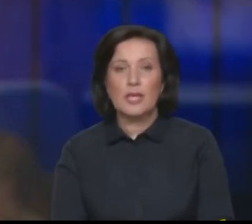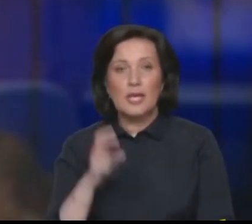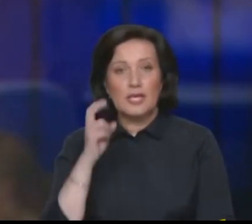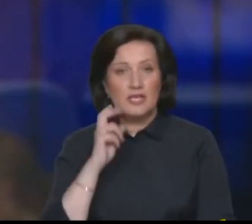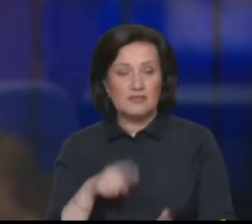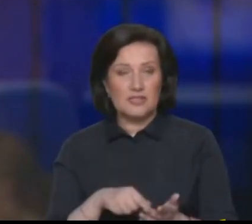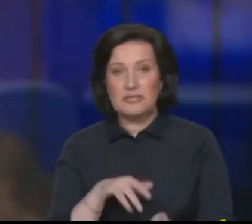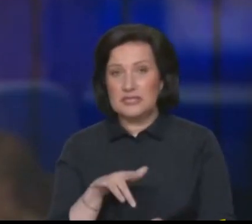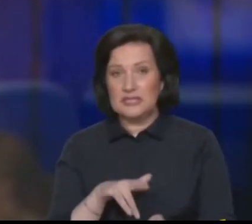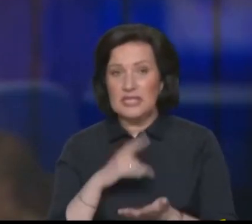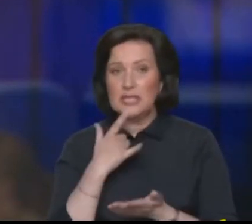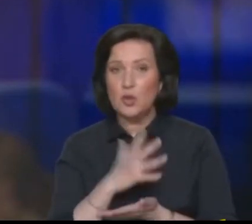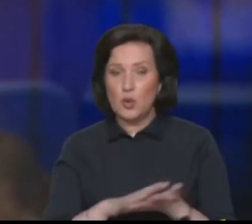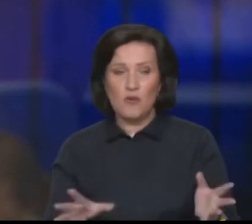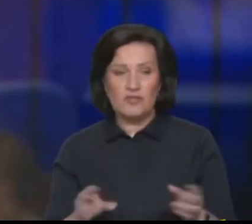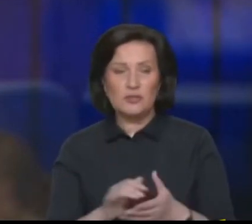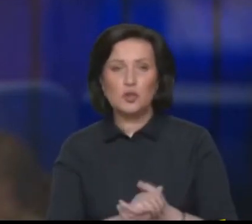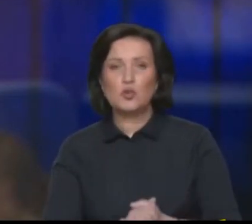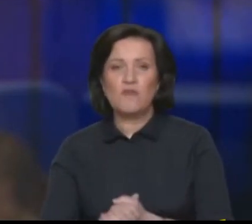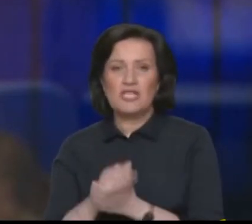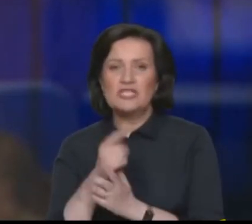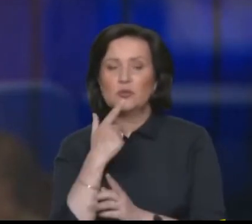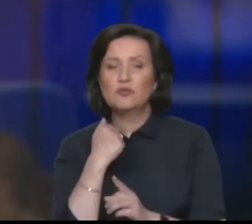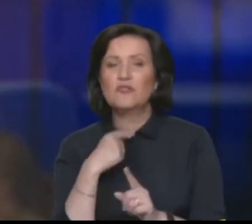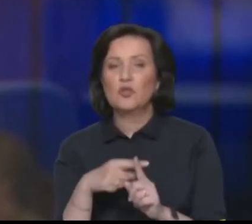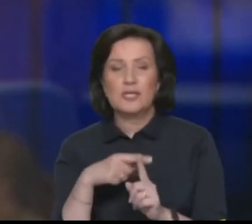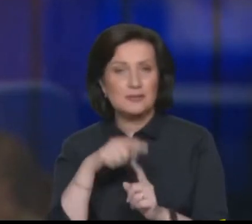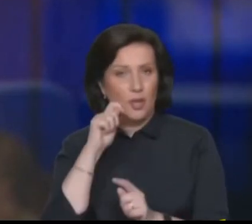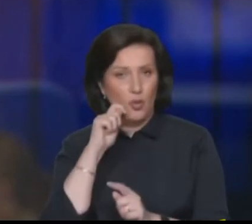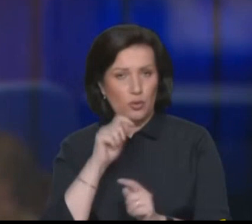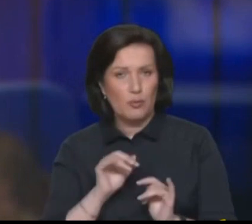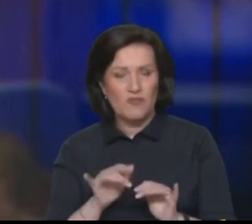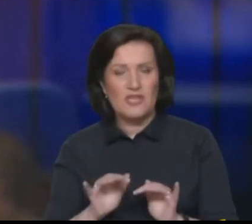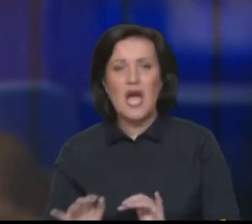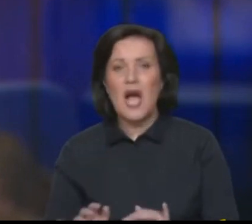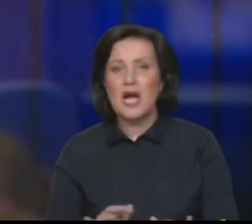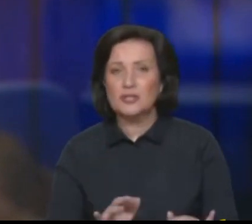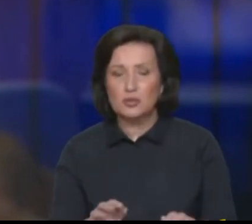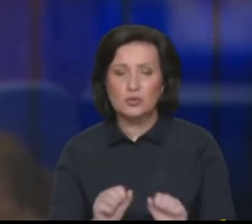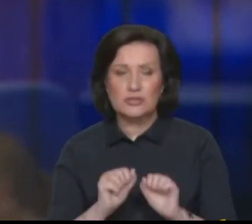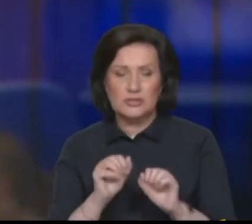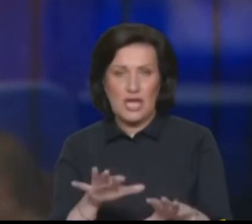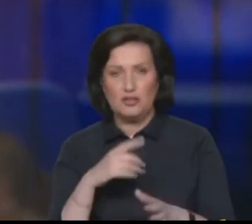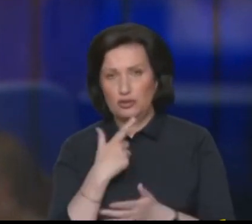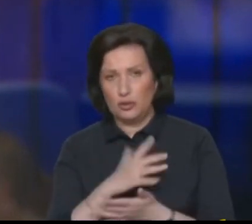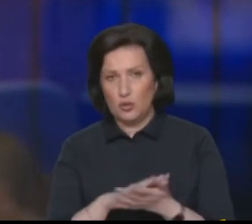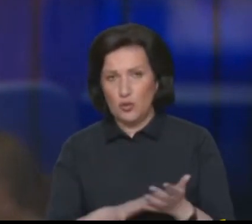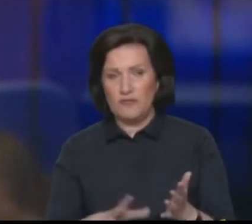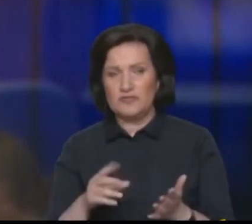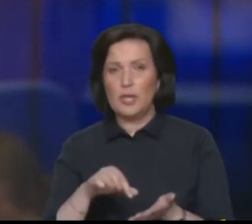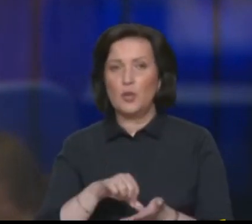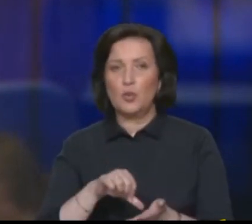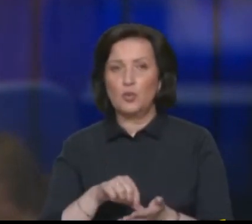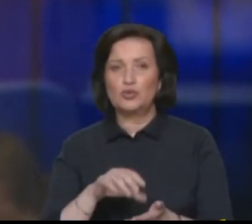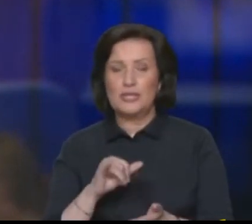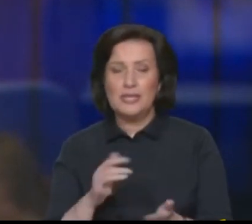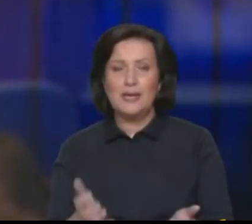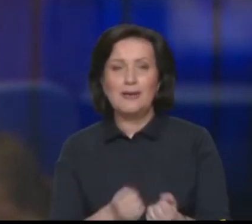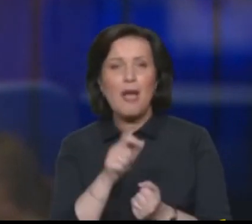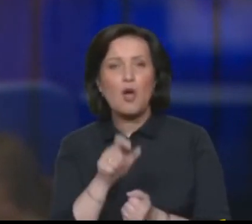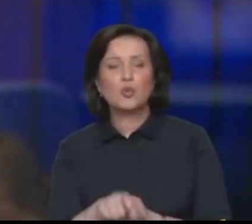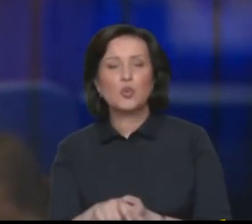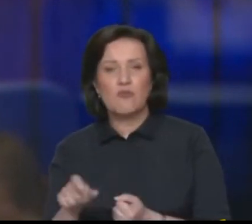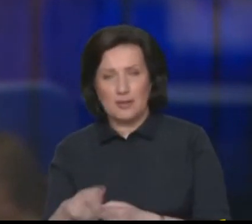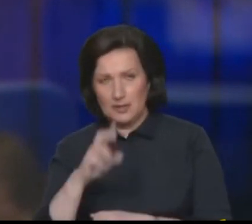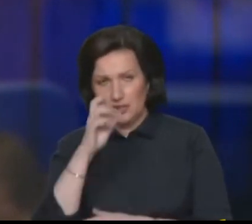Київський міський центр крові спільно з Товариством Червоного Хреста України провели акцію здачі крові. В ній взяли участь і